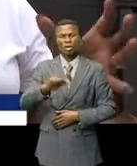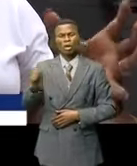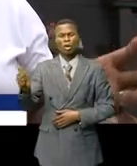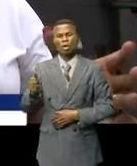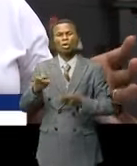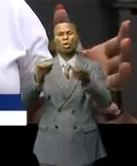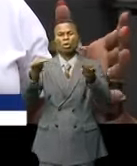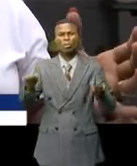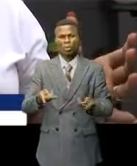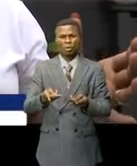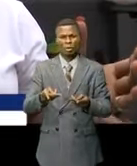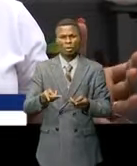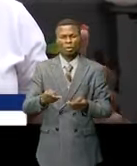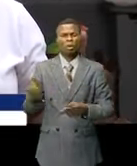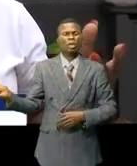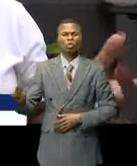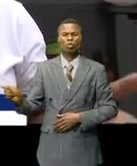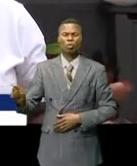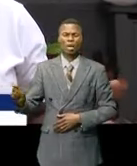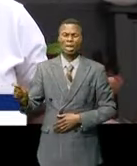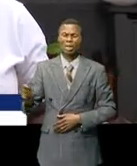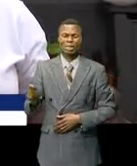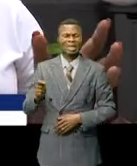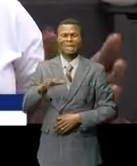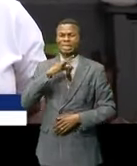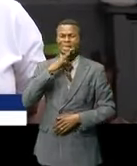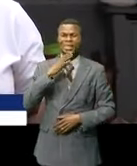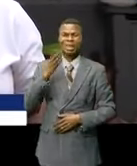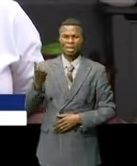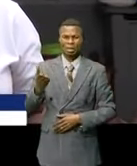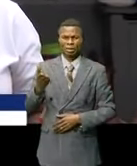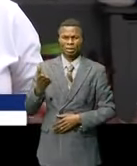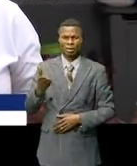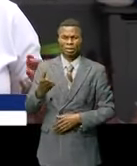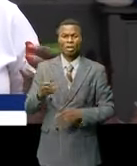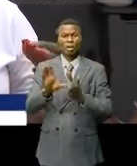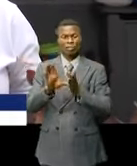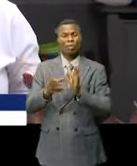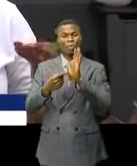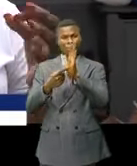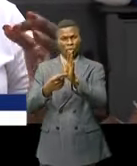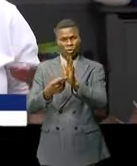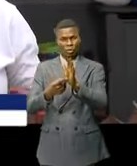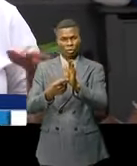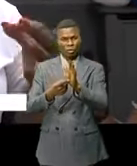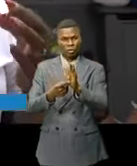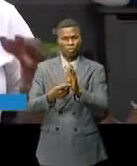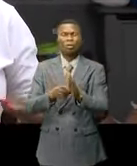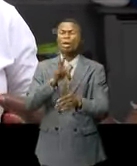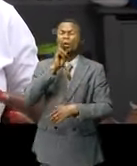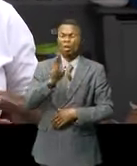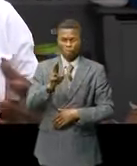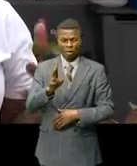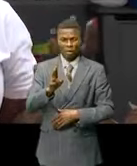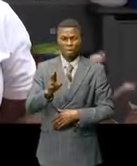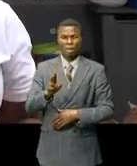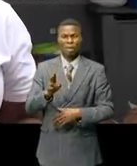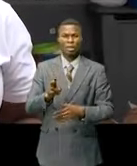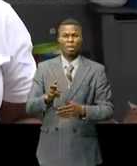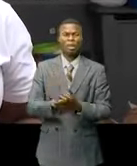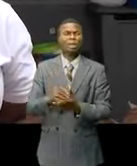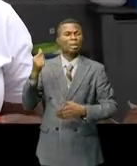centres l'état des installations sanitaires, vous montrer les images et vous montrer sur la réalité sur terrain. Il y